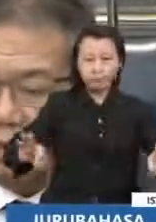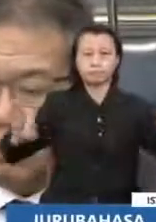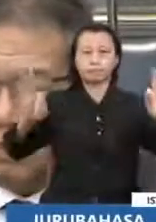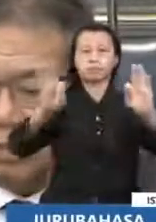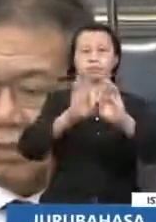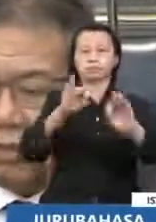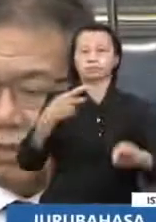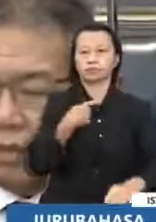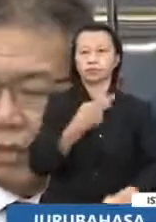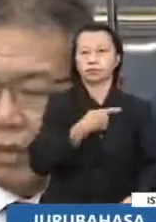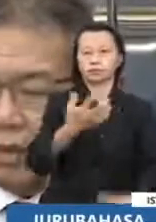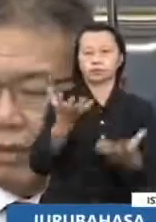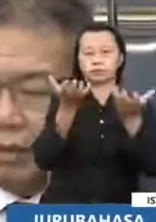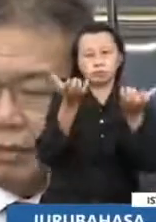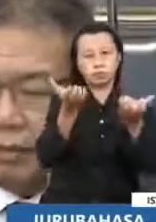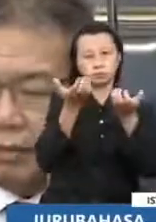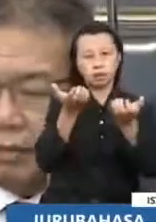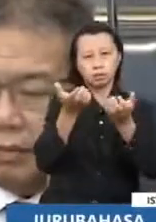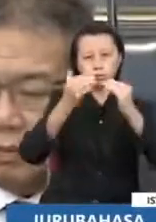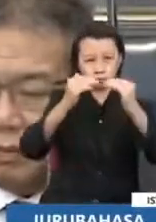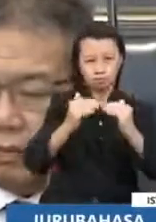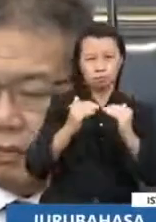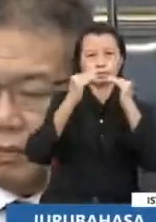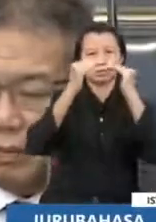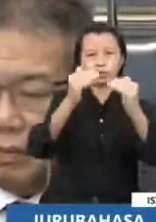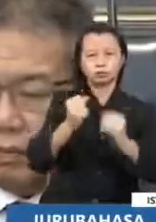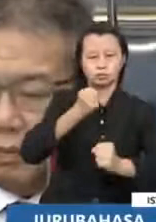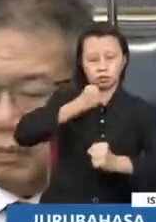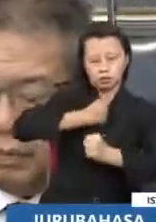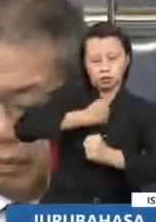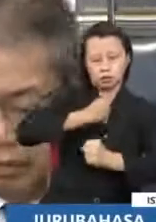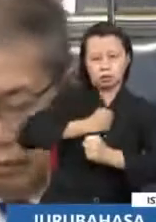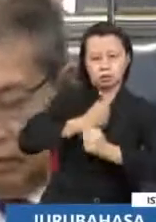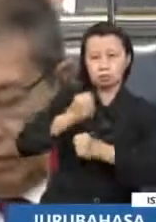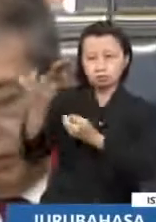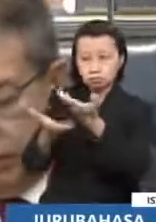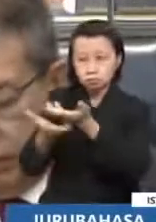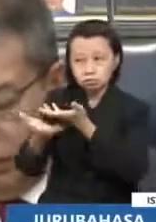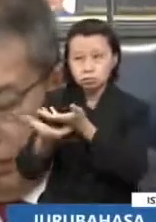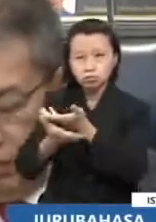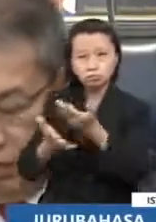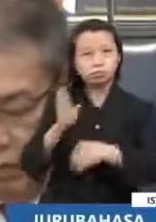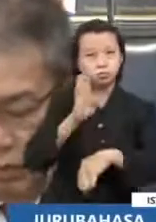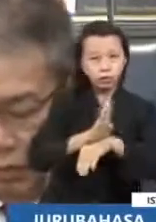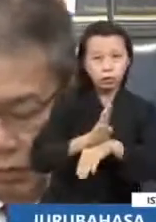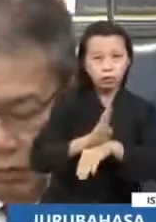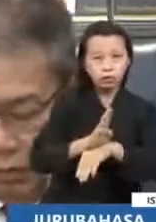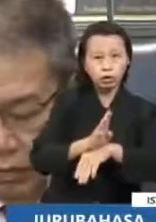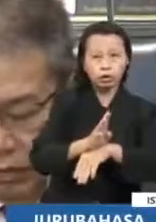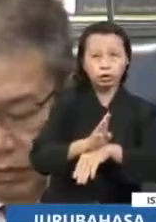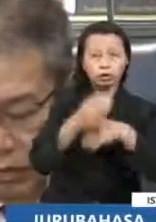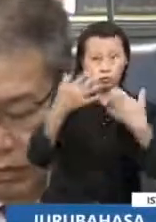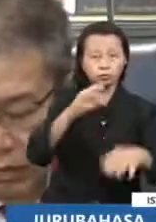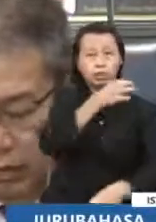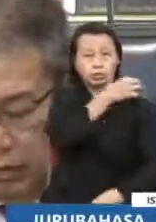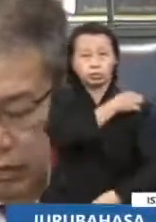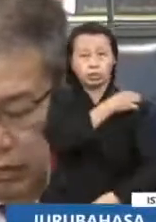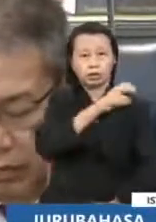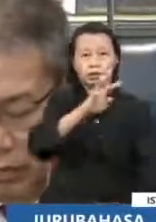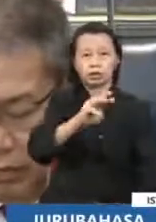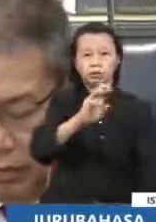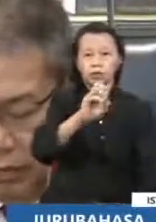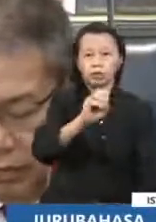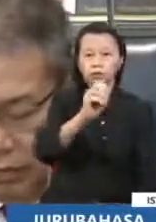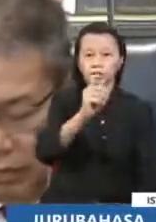ialah kita hendak meningkatkan kerja-kerja diplomasi kebudayaan. Memang sudah ada. Pegawai MOTEC ada